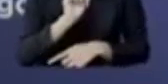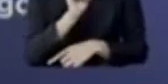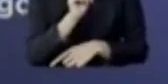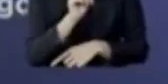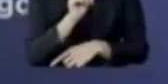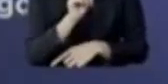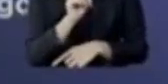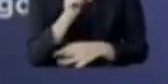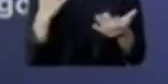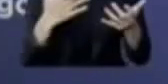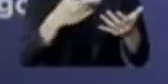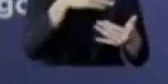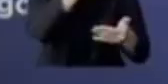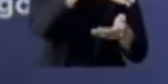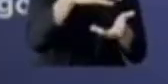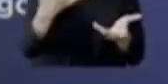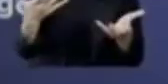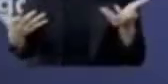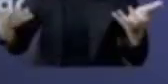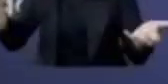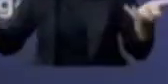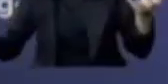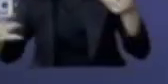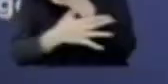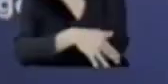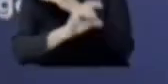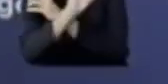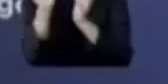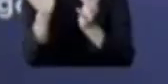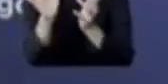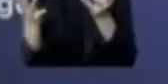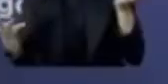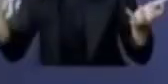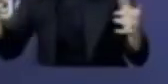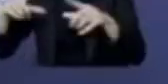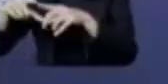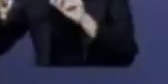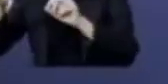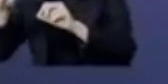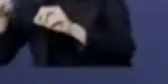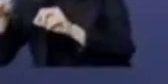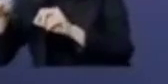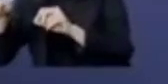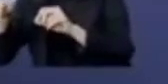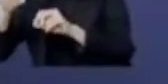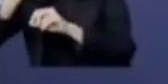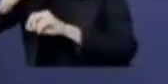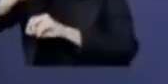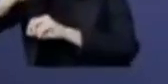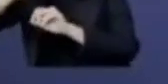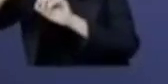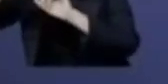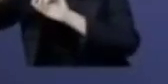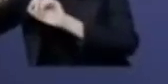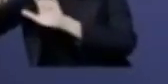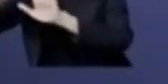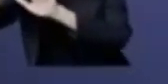Kalau kemudian kita bandingkan ini dengan negara yang lain, misalnya dengan Jepang, Jepang hanya melakukan 2.626